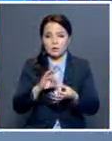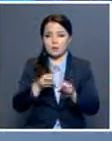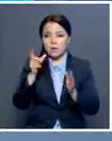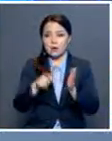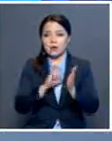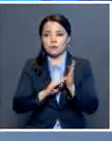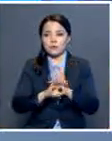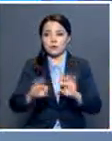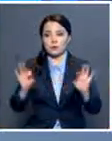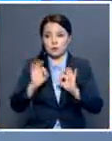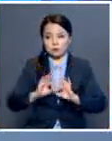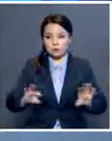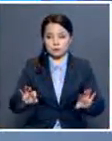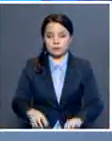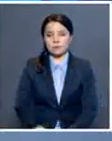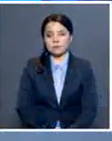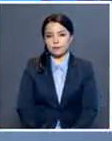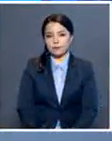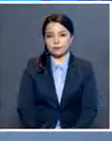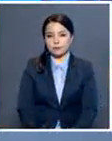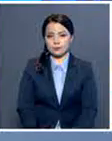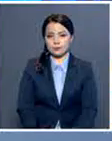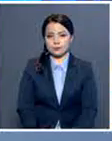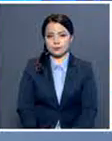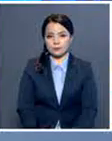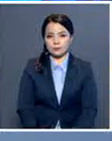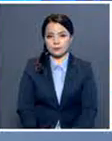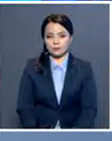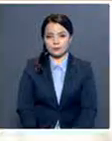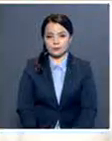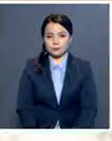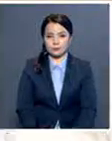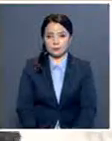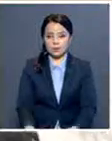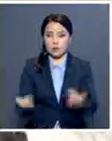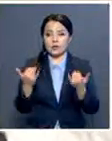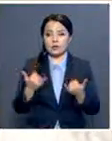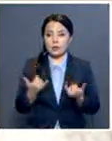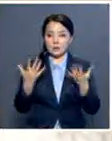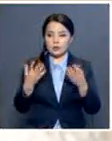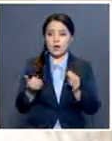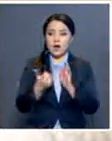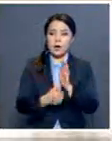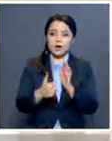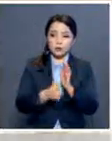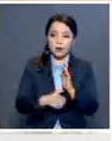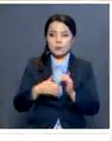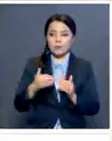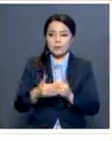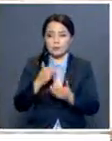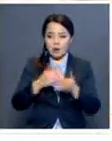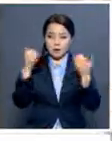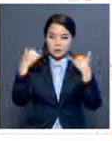малшы қыстауында болып, шаруаны алаңдатқан жайларды тыңдап қайтты. Қазір мына жерде 600 бас аналық бар. Шаруа